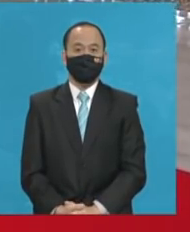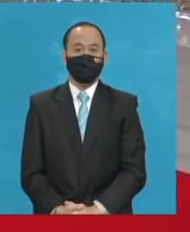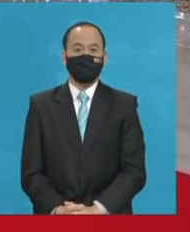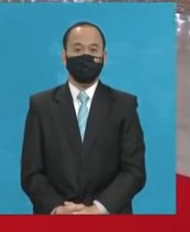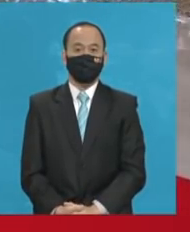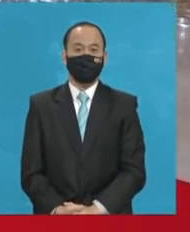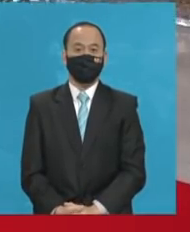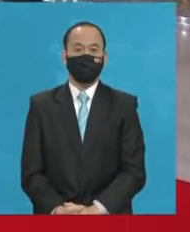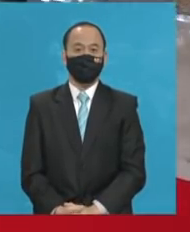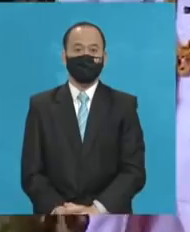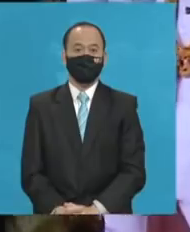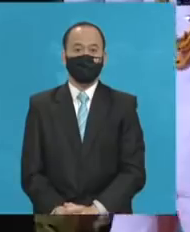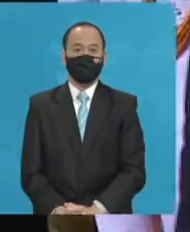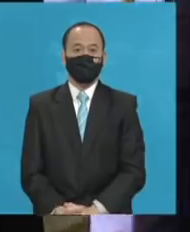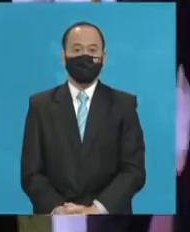hai hai